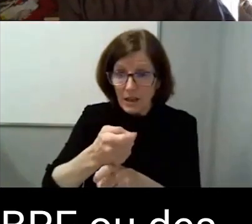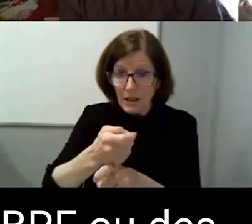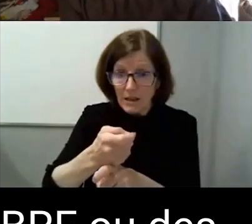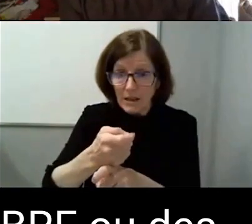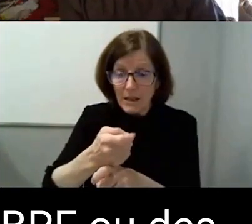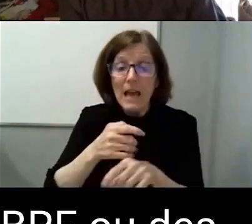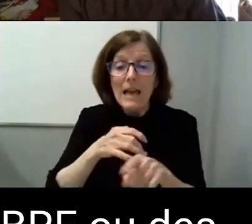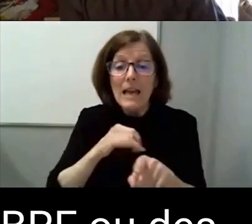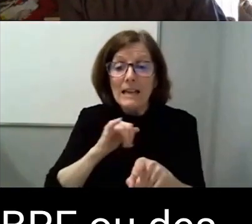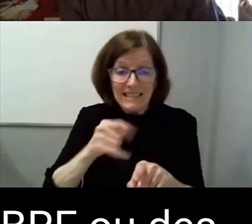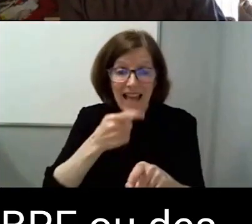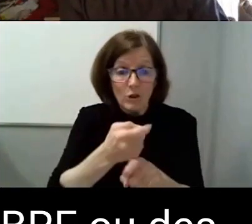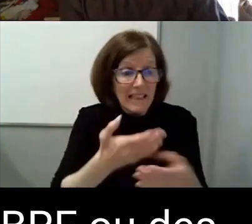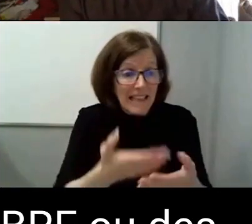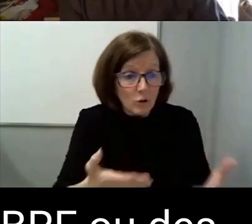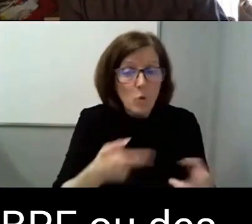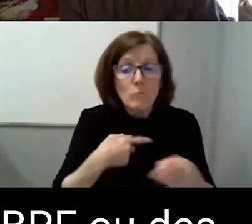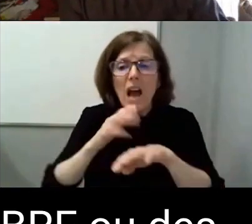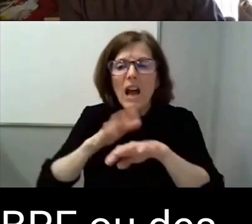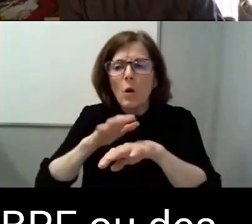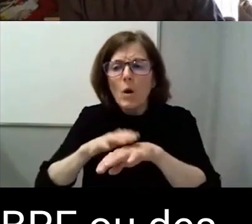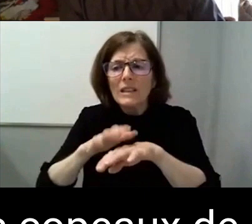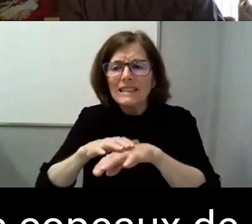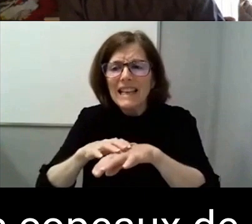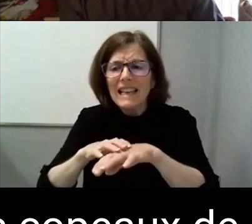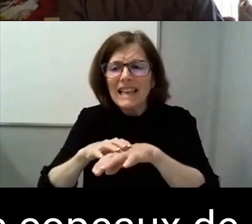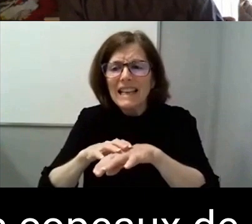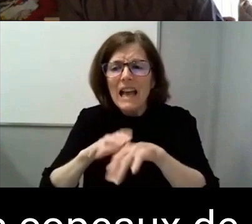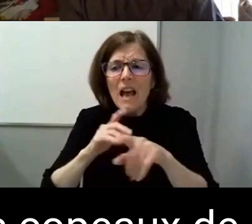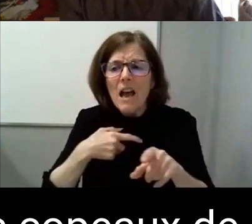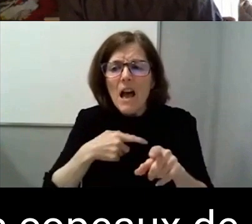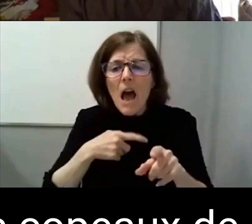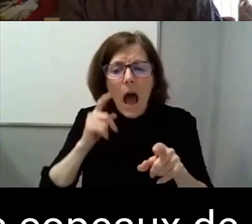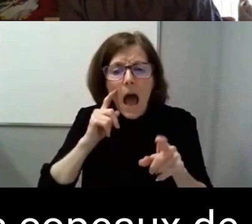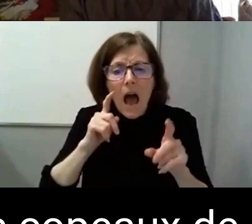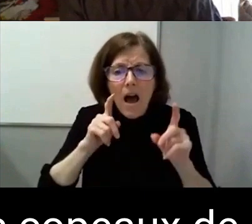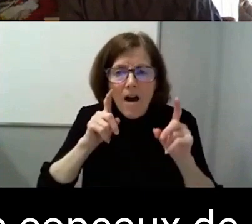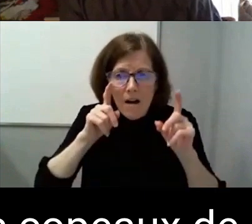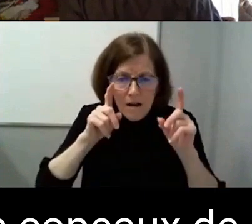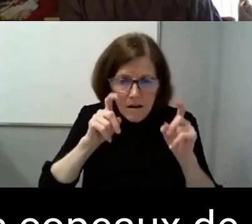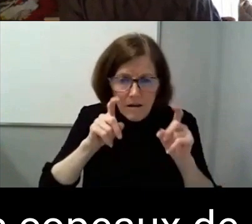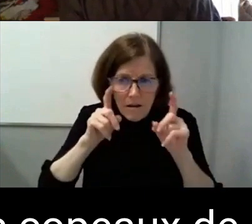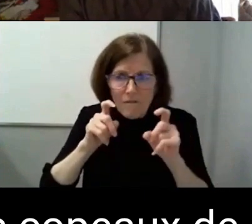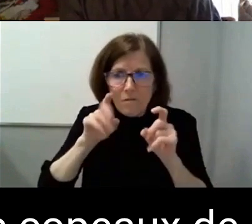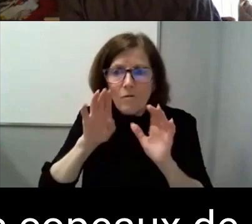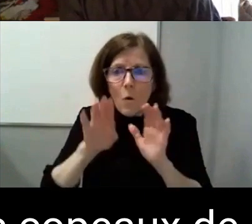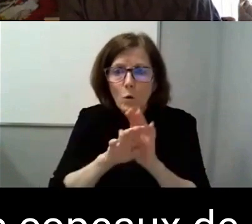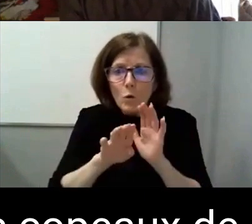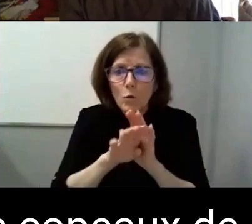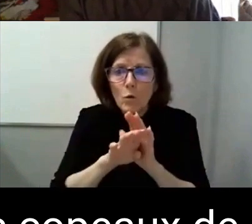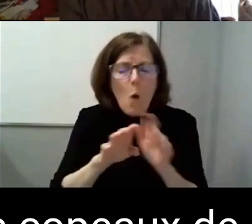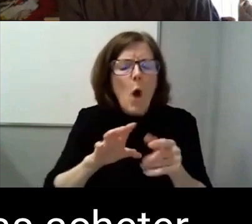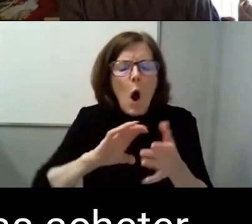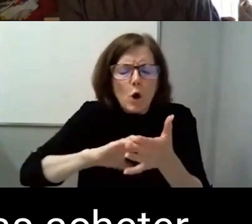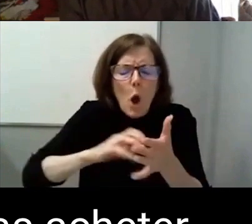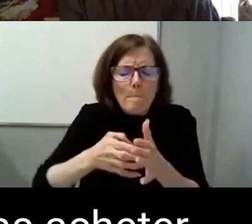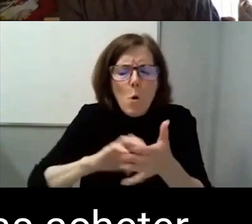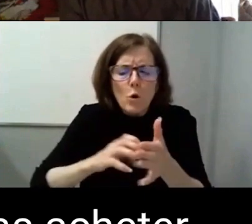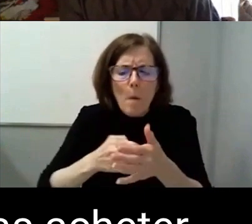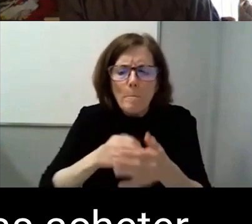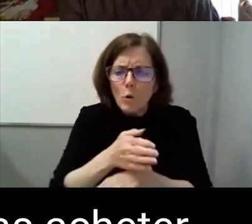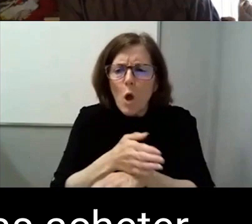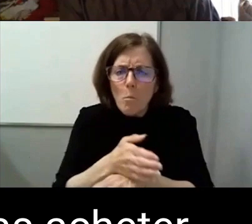vous allez acheter quelque chose, moi, je conseille du BRF ou des copeaux de bois. Mais encore là, on évite les copeaux